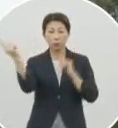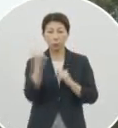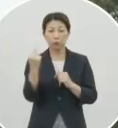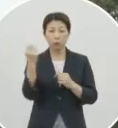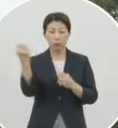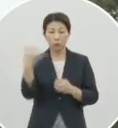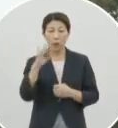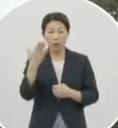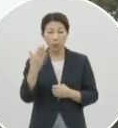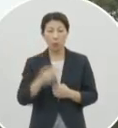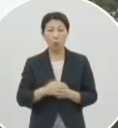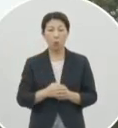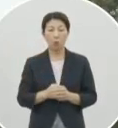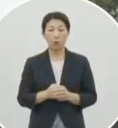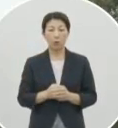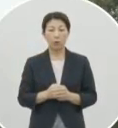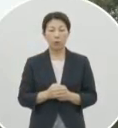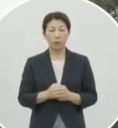ても。